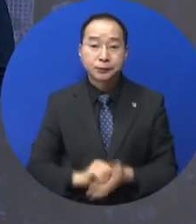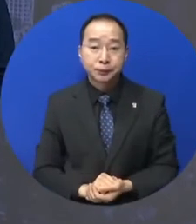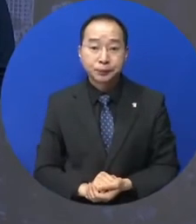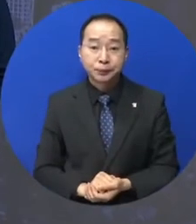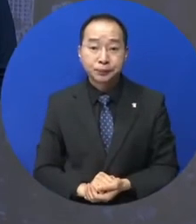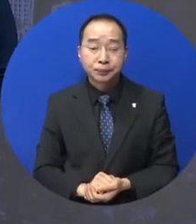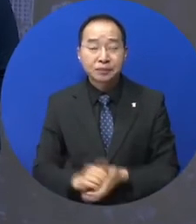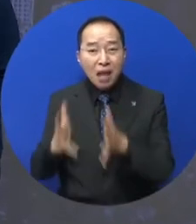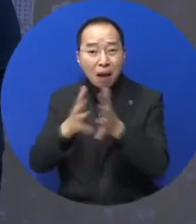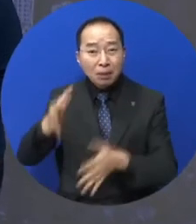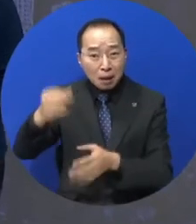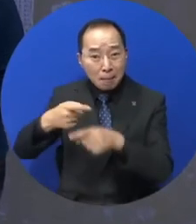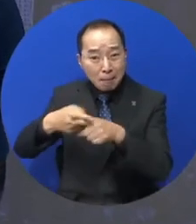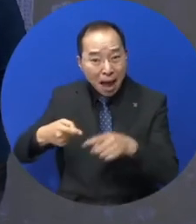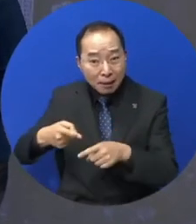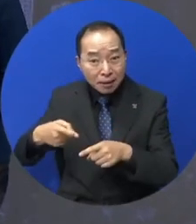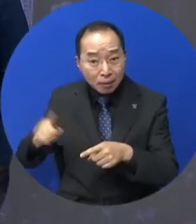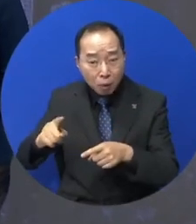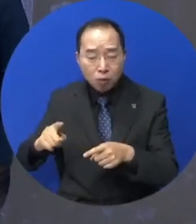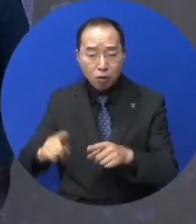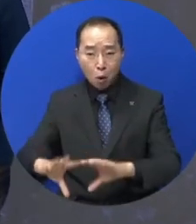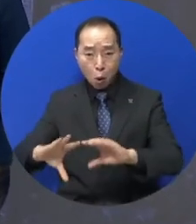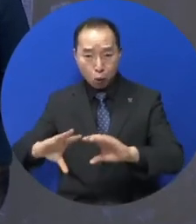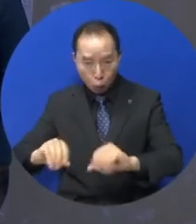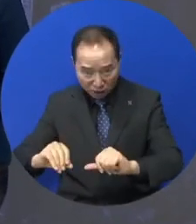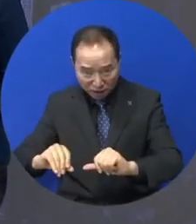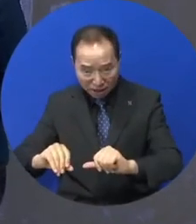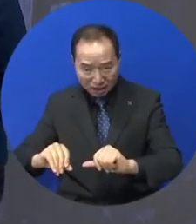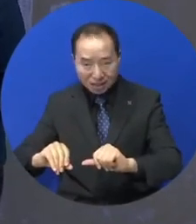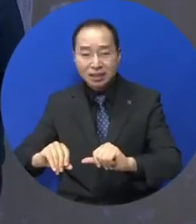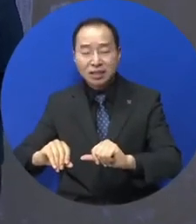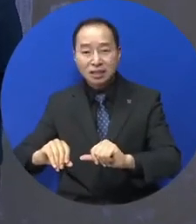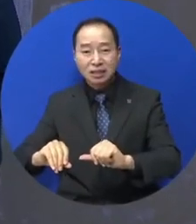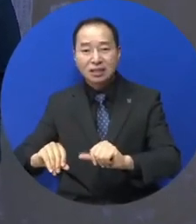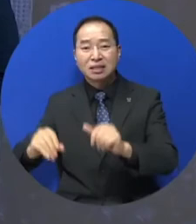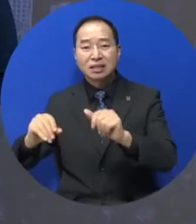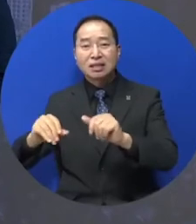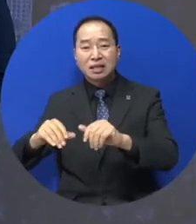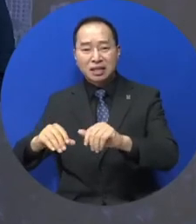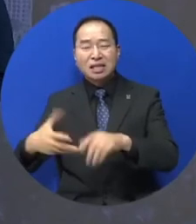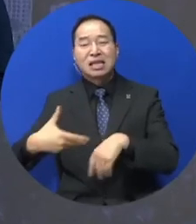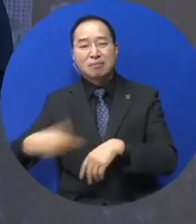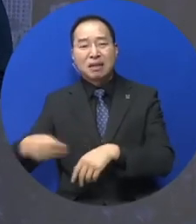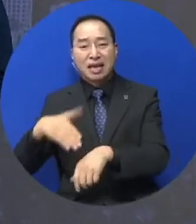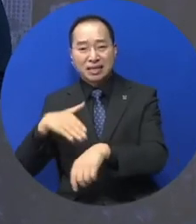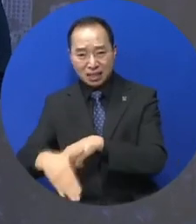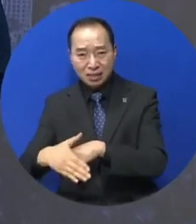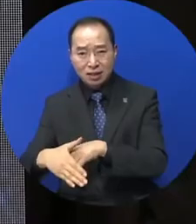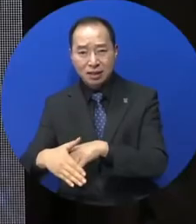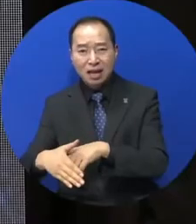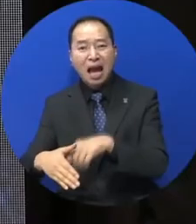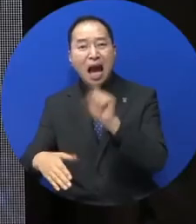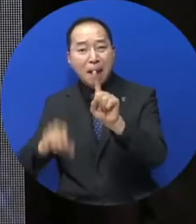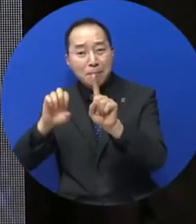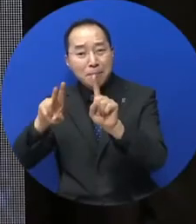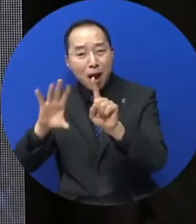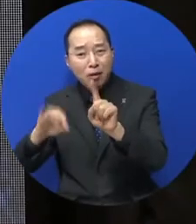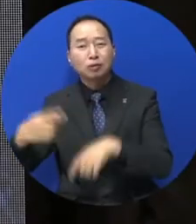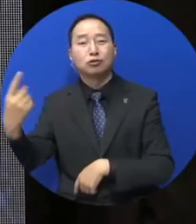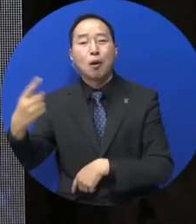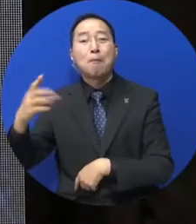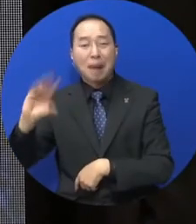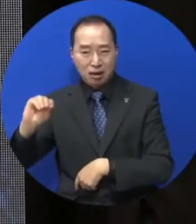반값 아파트는 토지 임대부로 평당 천만 원의 공공 분양 형태로 공급하겠습니다. 서울시립대학